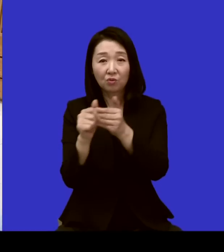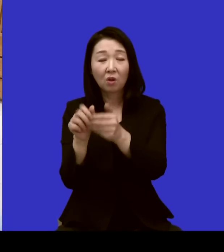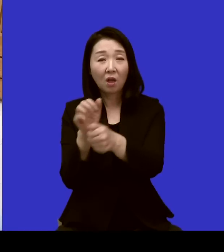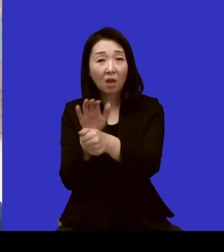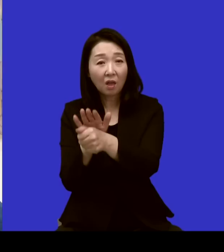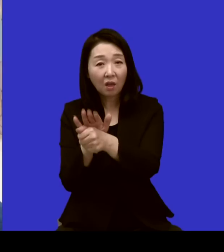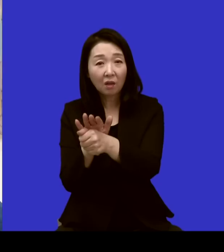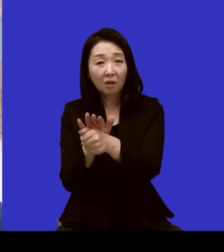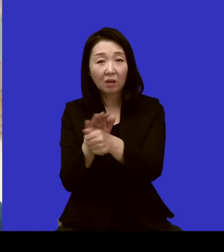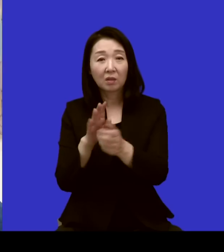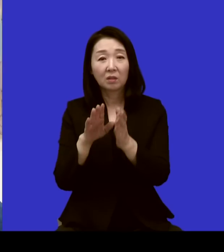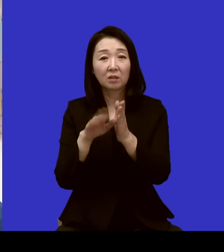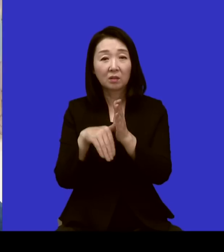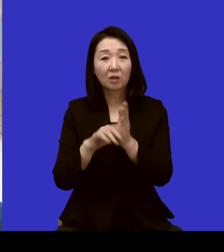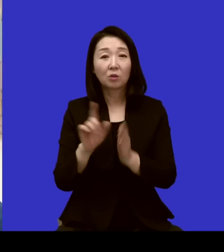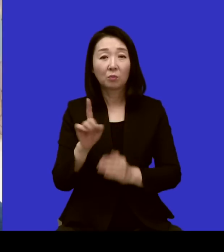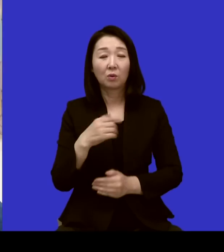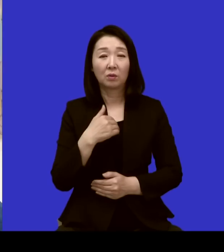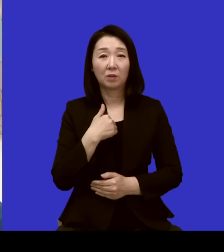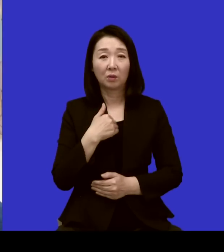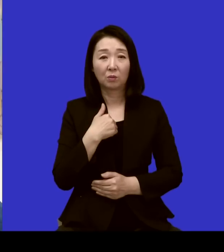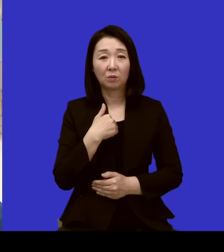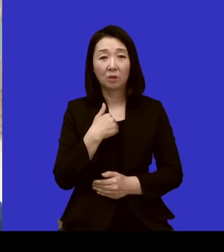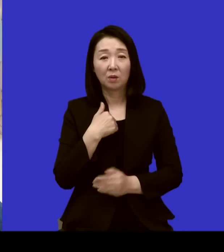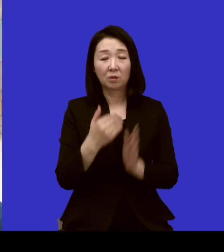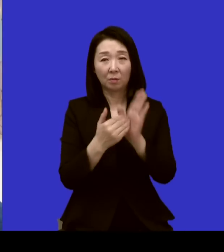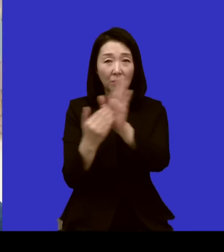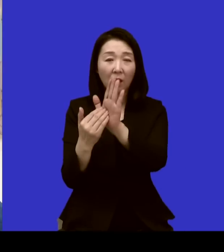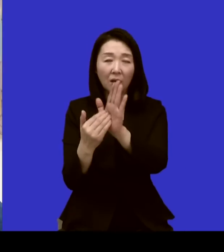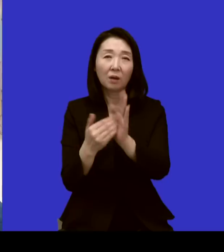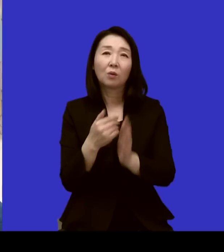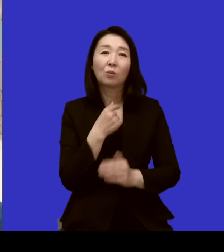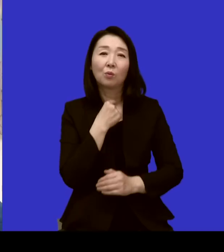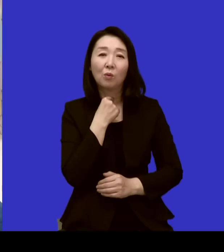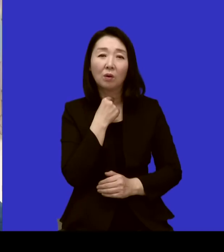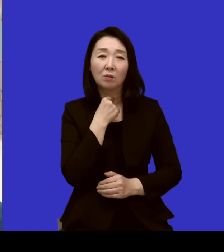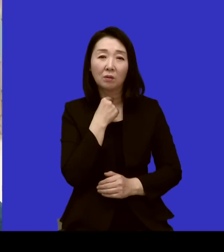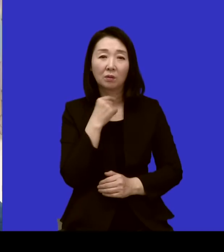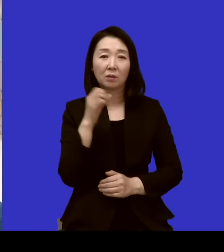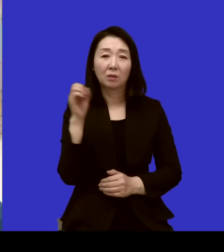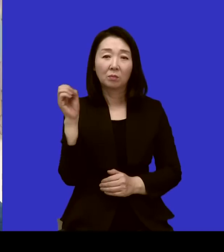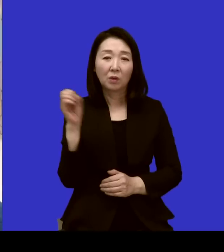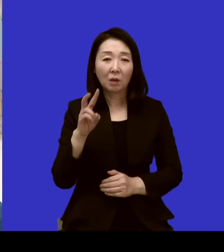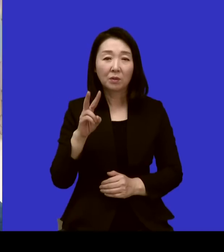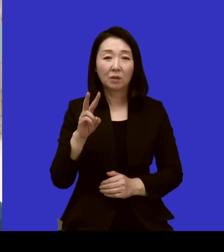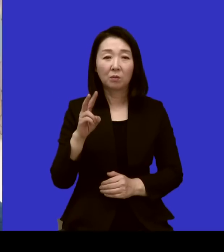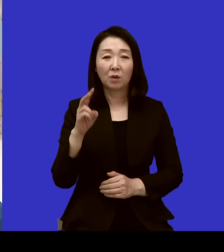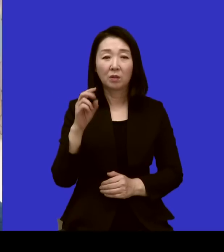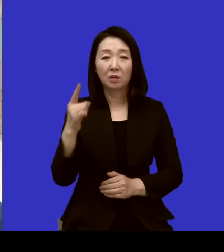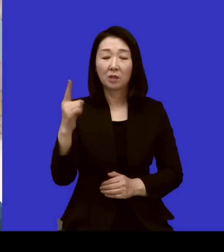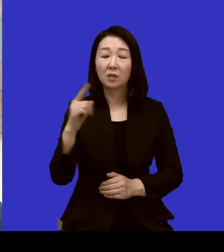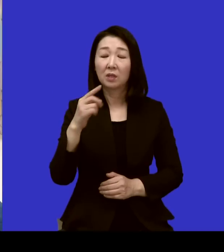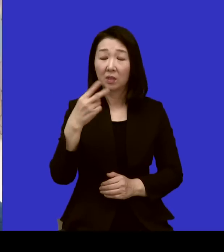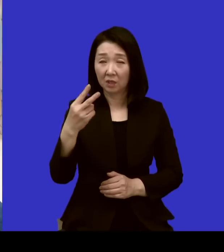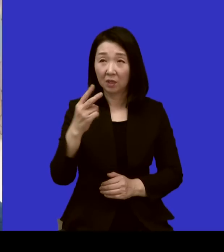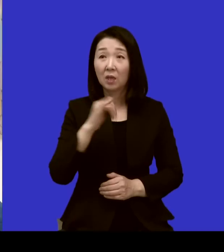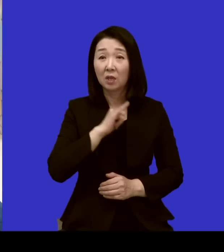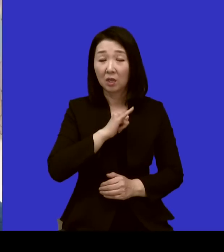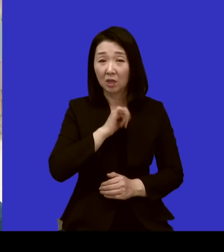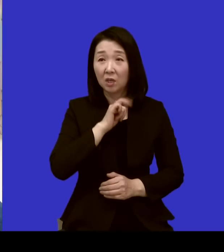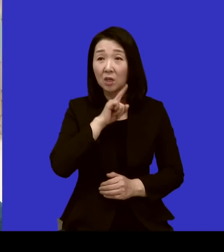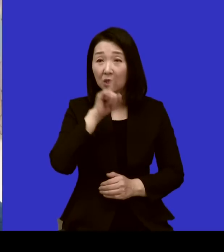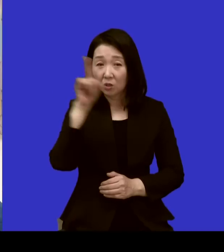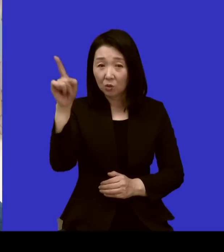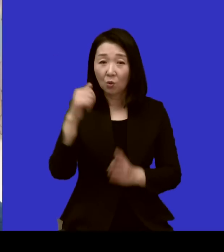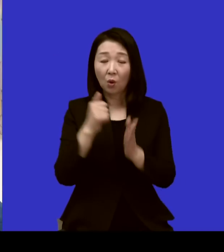그러면서 그때도 어떻게든지 저도 이제 그런 것들을 막아보려고 네. 뭐 갑자기 그때 112 신고를 해가지고 예, 그 예. 호텔 앞을